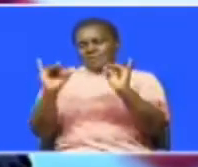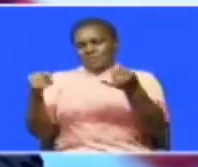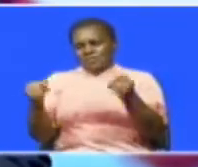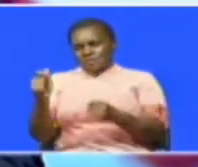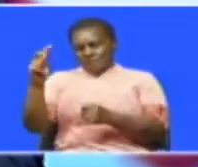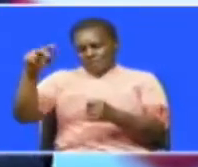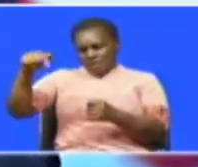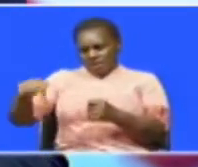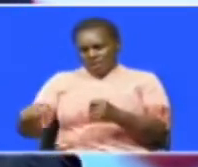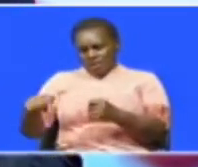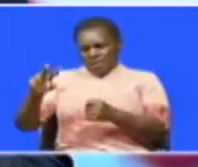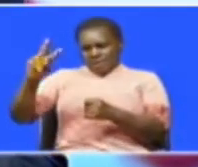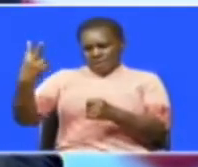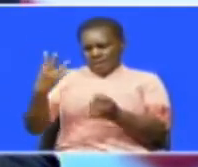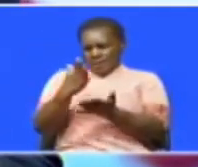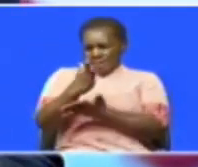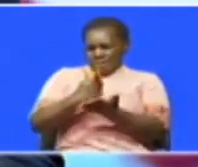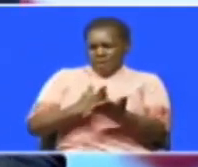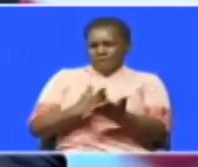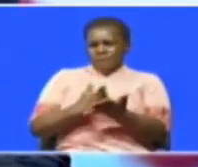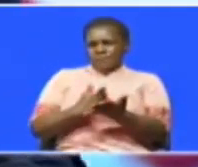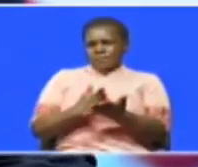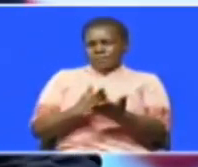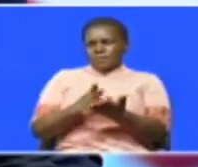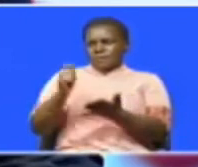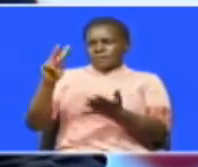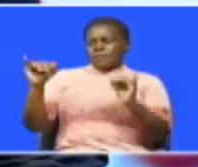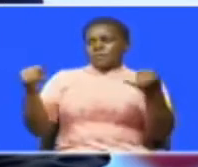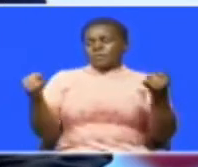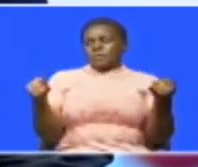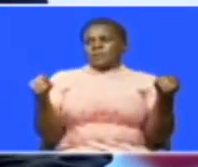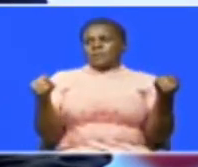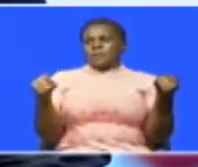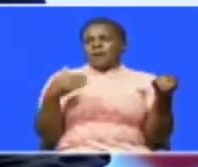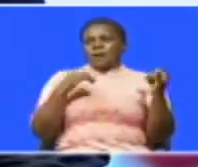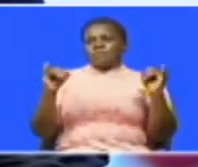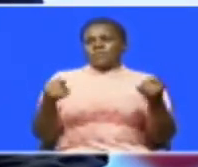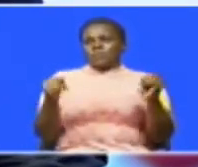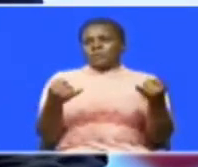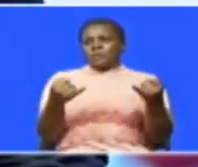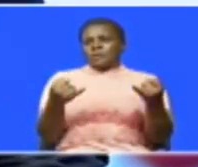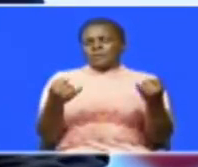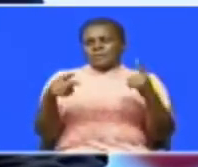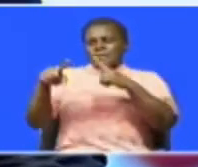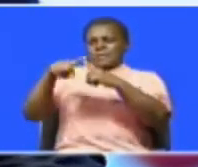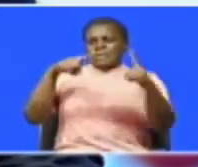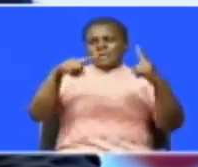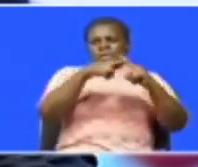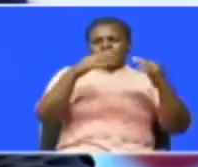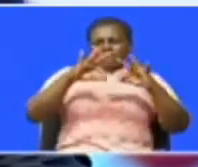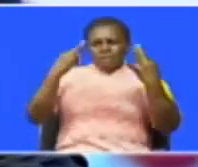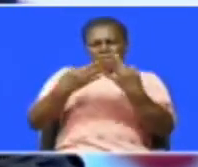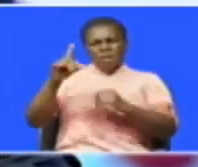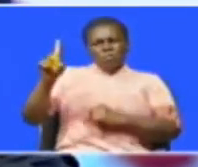za KTN leo. Katika sehemu yetu ya pili kupitia KTN News, kuna taarifa kuhusiana na visa vya mauaji ya watu wa